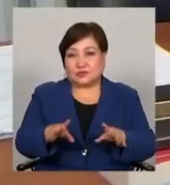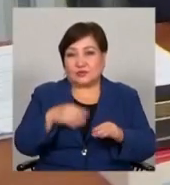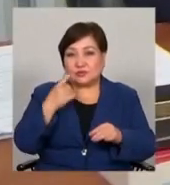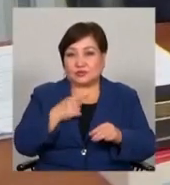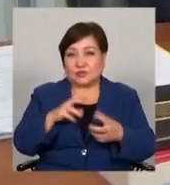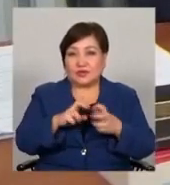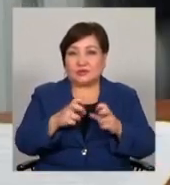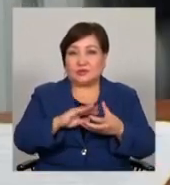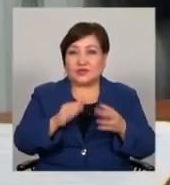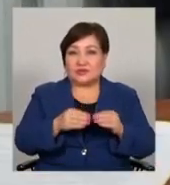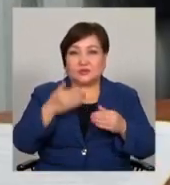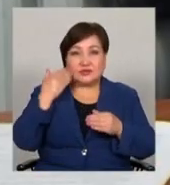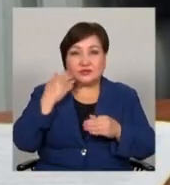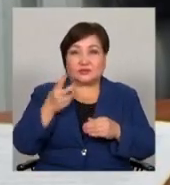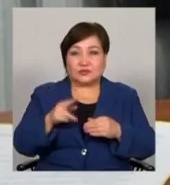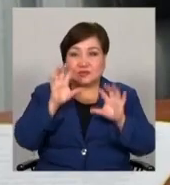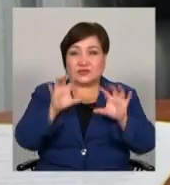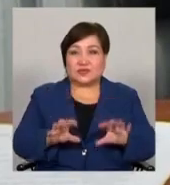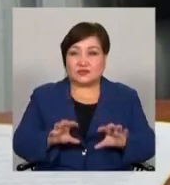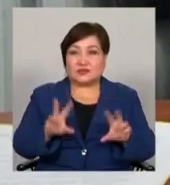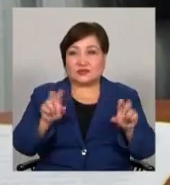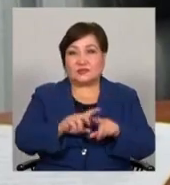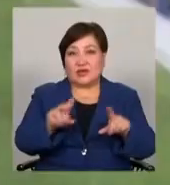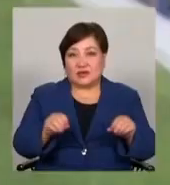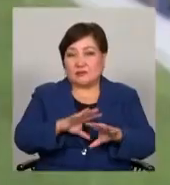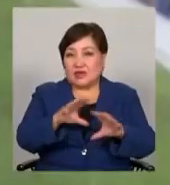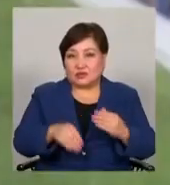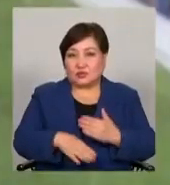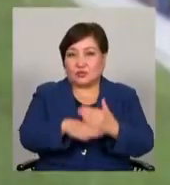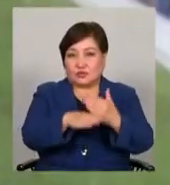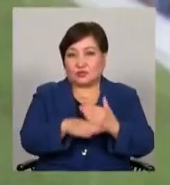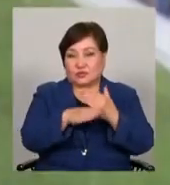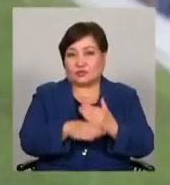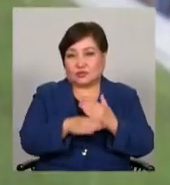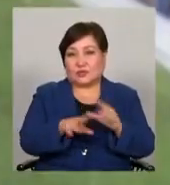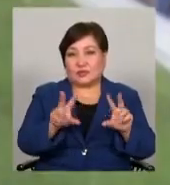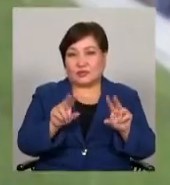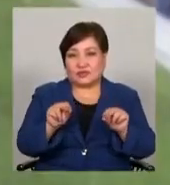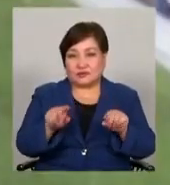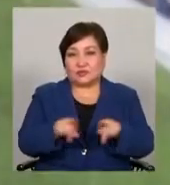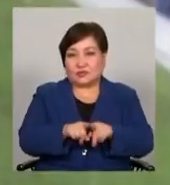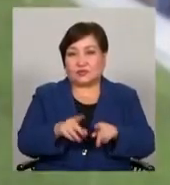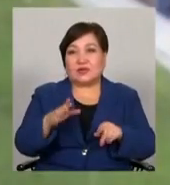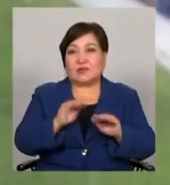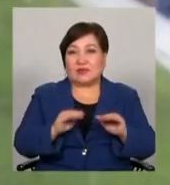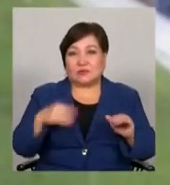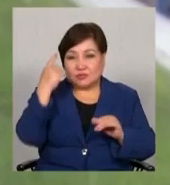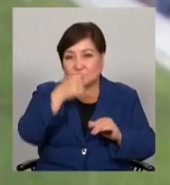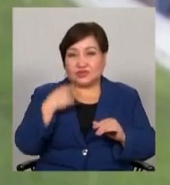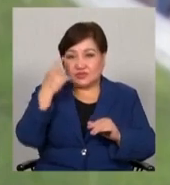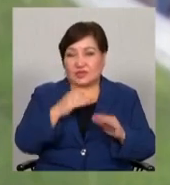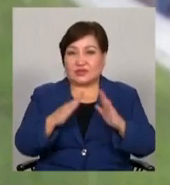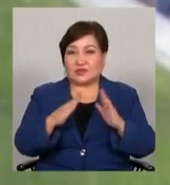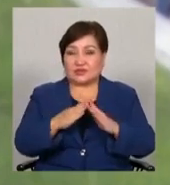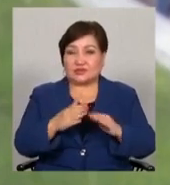заң аясында барынша көмек көрсетуге дайын екенін жеткізді. Кейіпкеріміз балаларымен бірге өздерінің жеке баспанасы болғандар мандай,